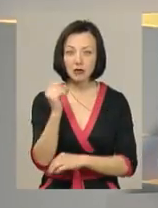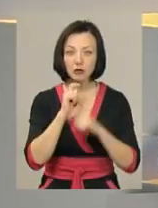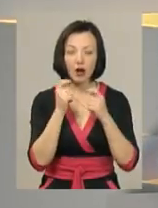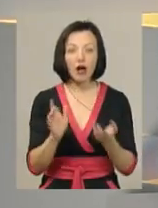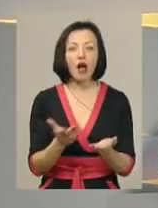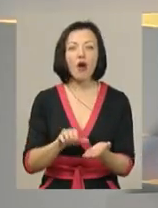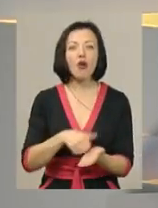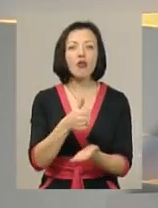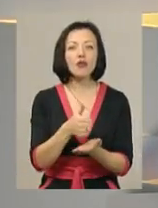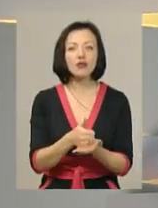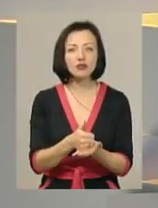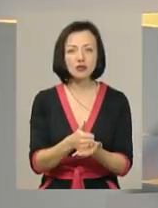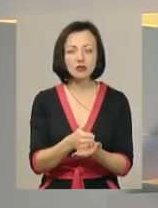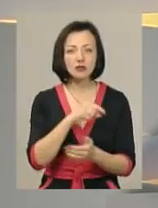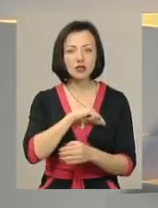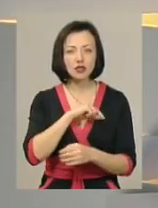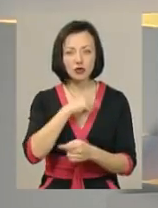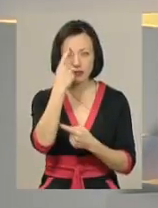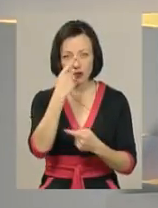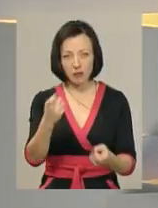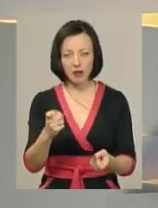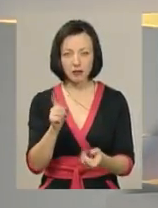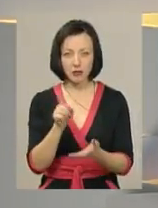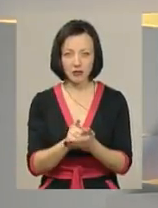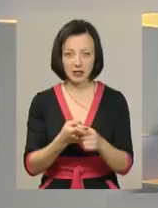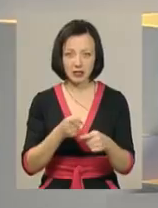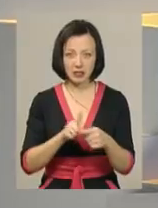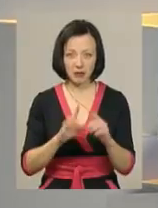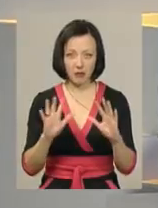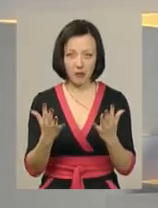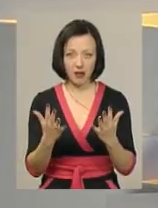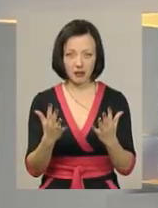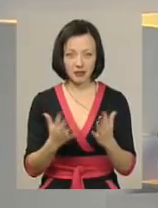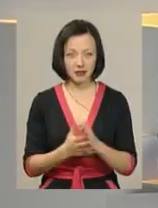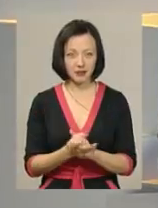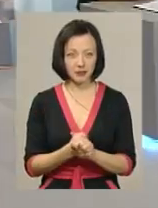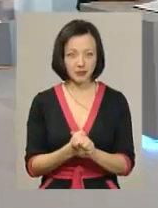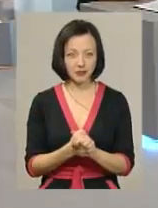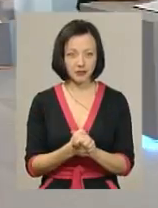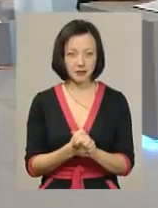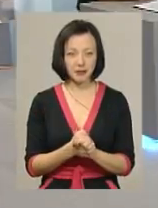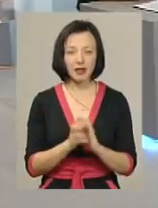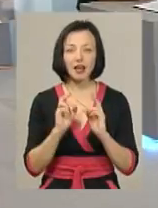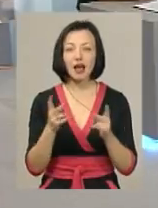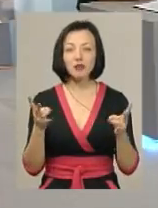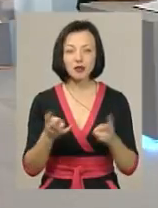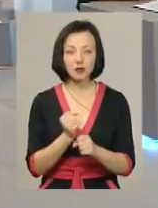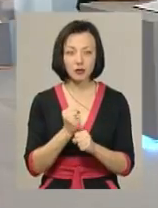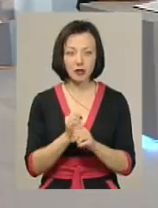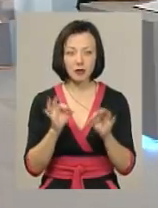Яка головна яку психологічну інформацію отсь несе Саме цей момент дарунку І як це потрібно робити